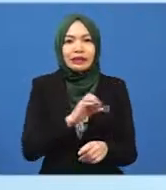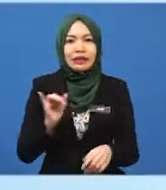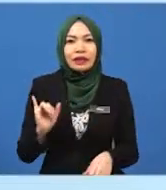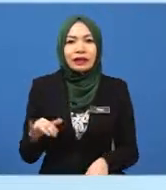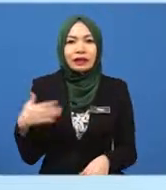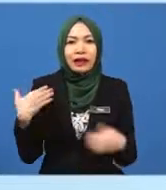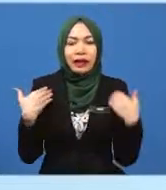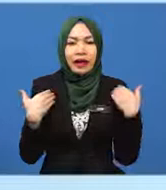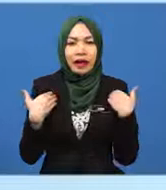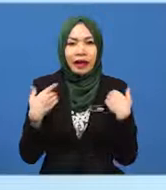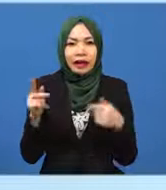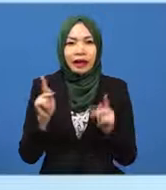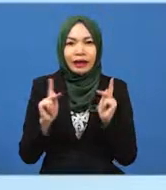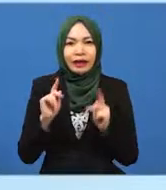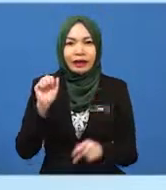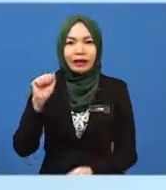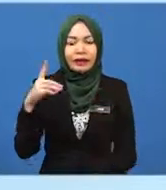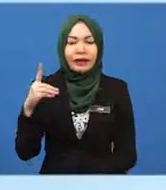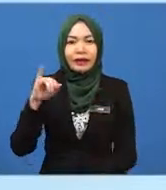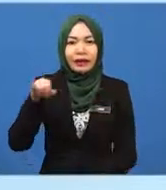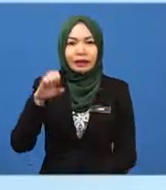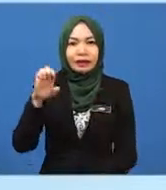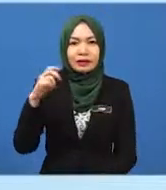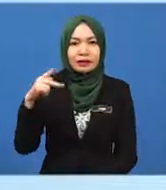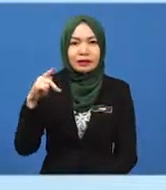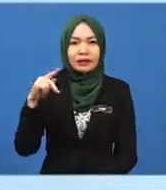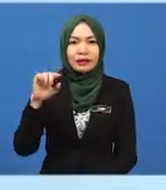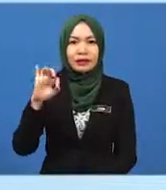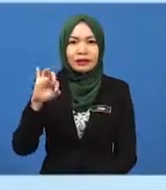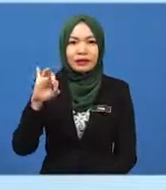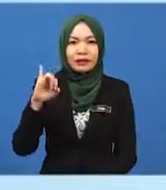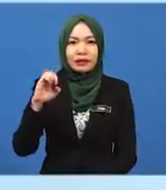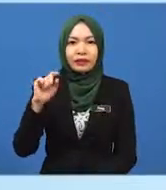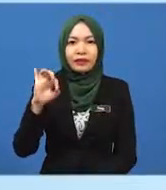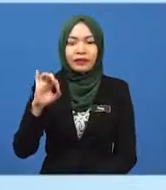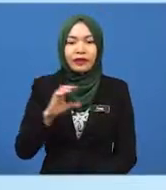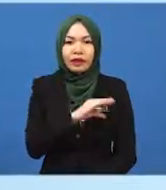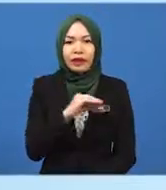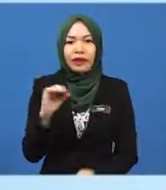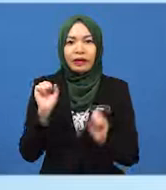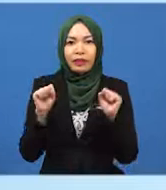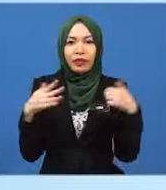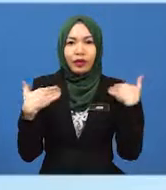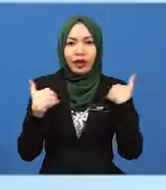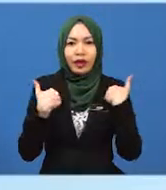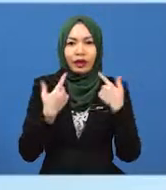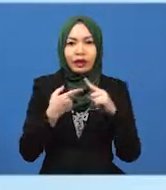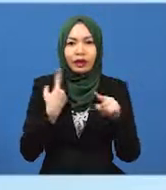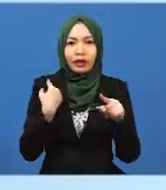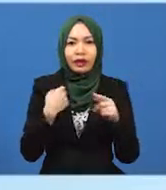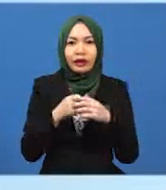mengandungi kata adjektif dan boleh terdiri daripada